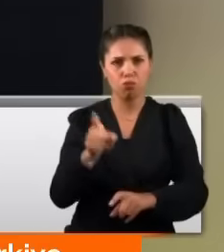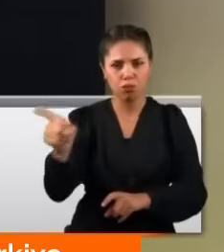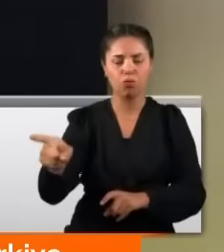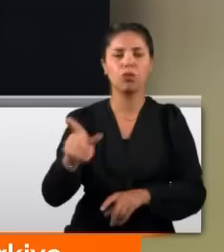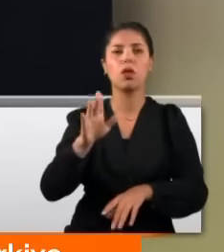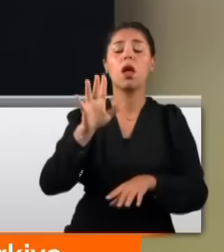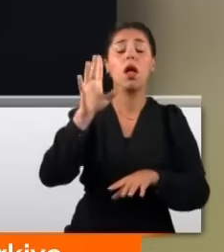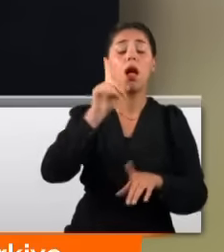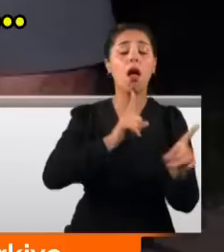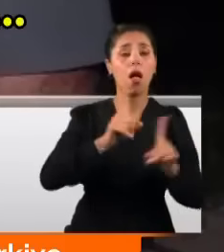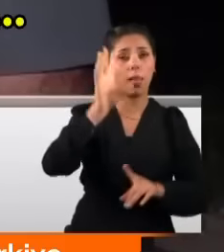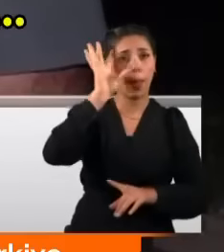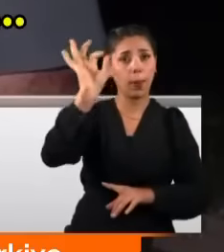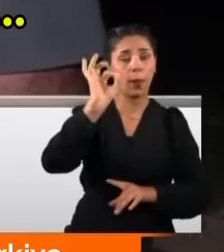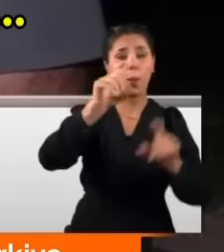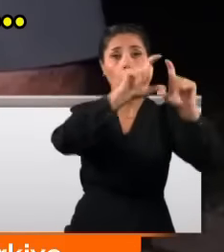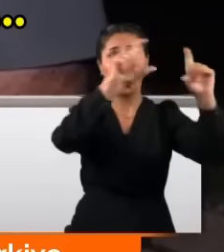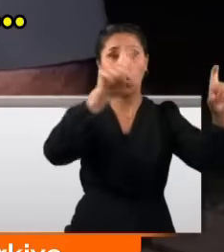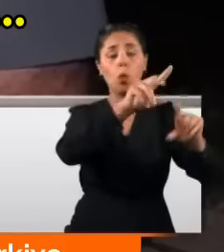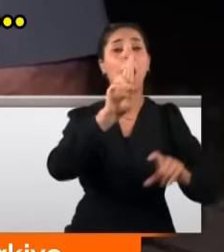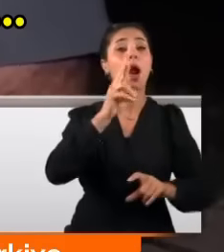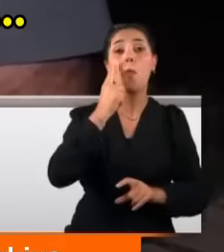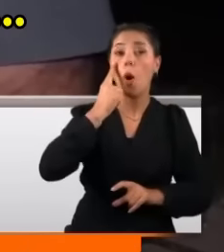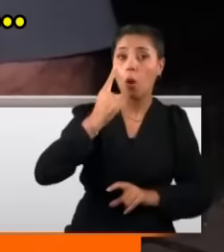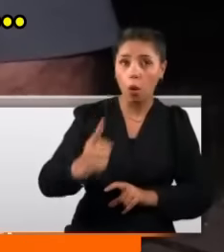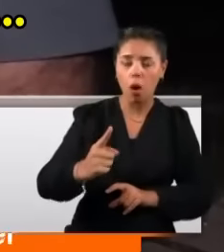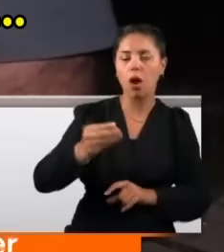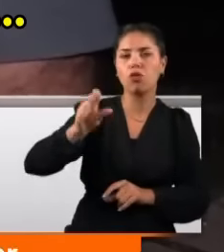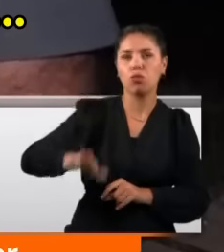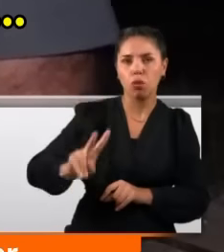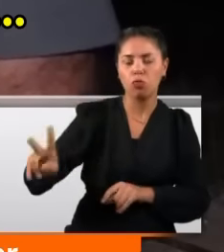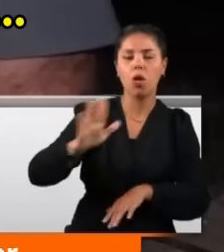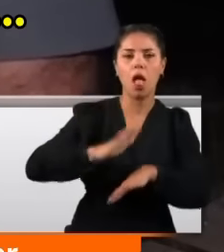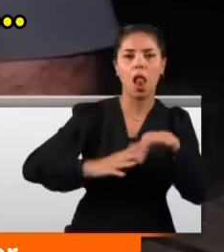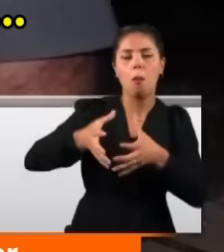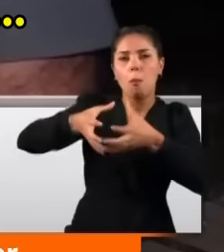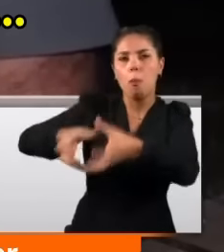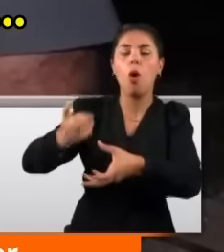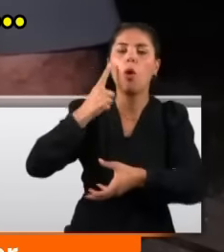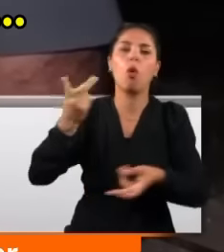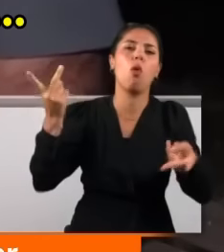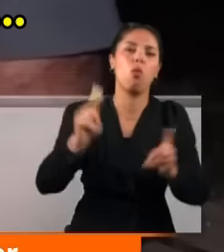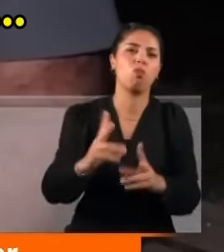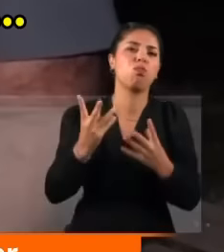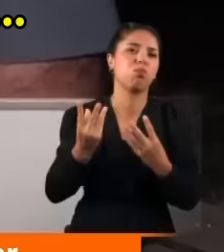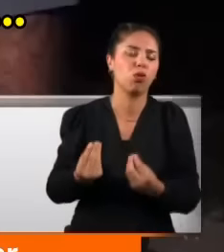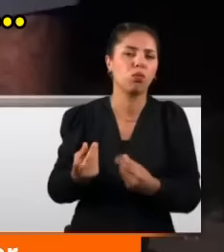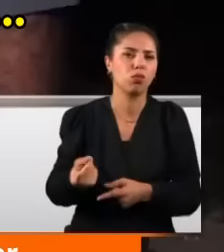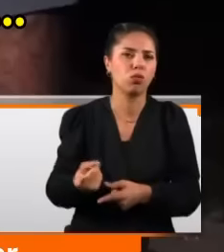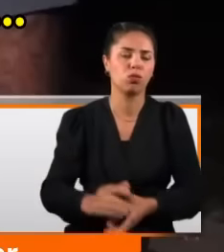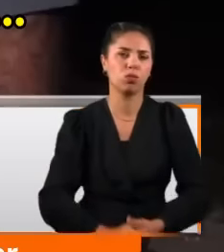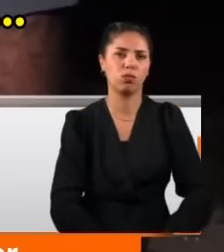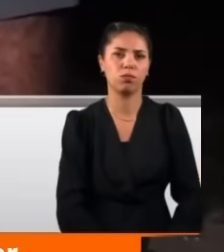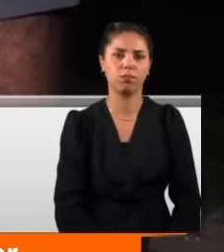sıkılarak öldürüldüğünü açıkladı. Bir suçu varsa zaten devlet onu almış. Yani suçu yoksa da devlet kimseyi boşuna almaz. Şu